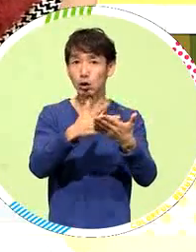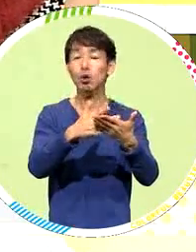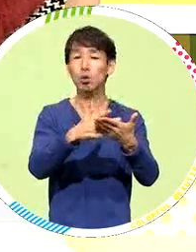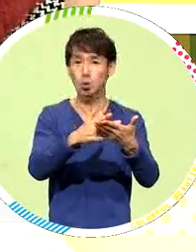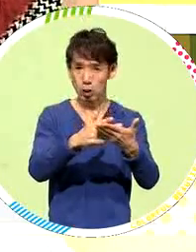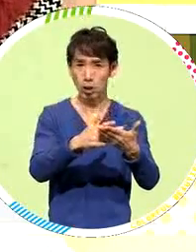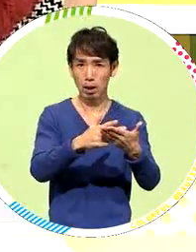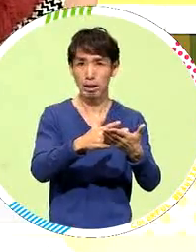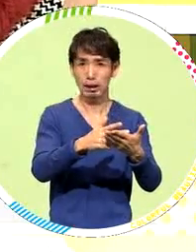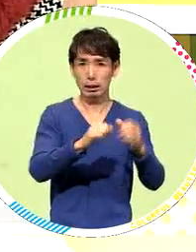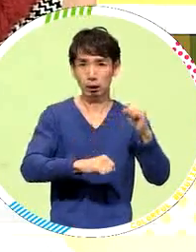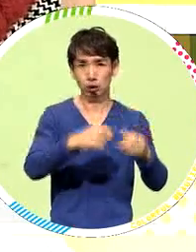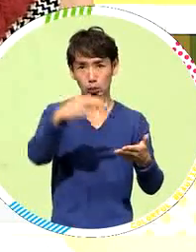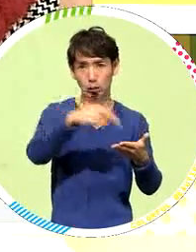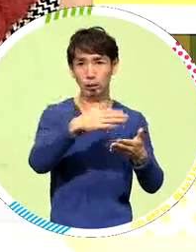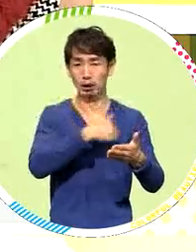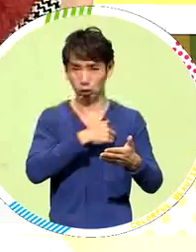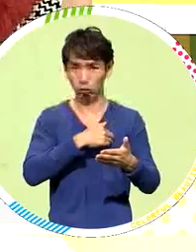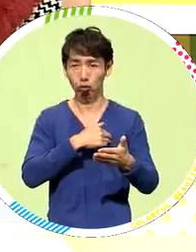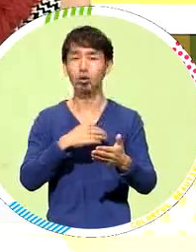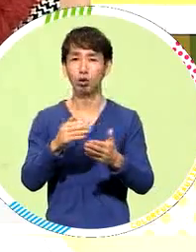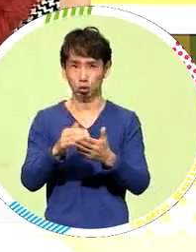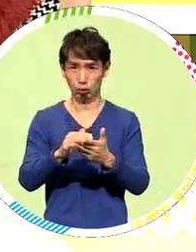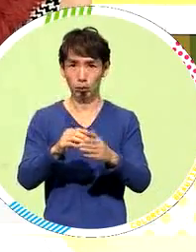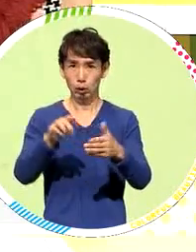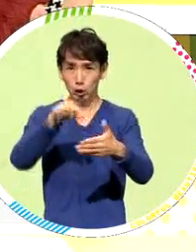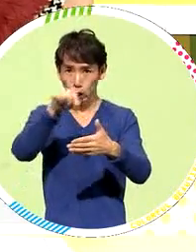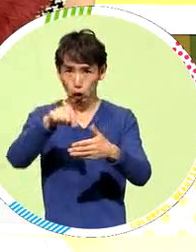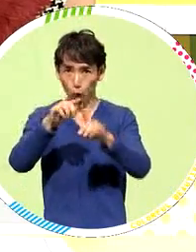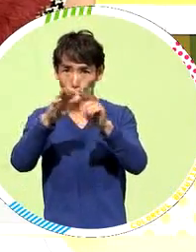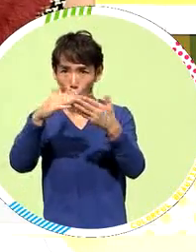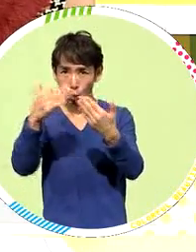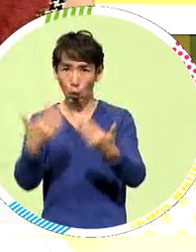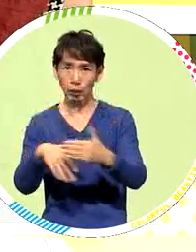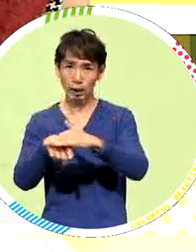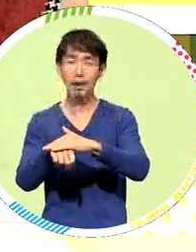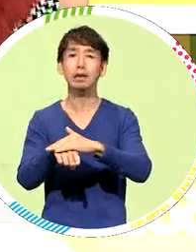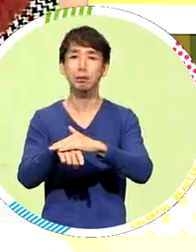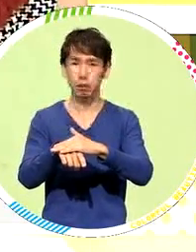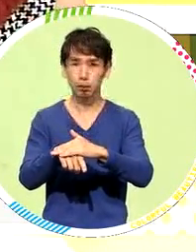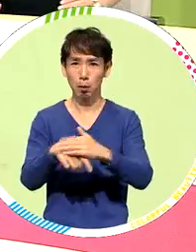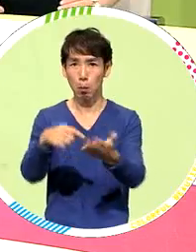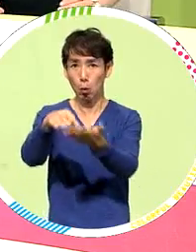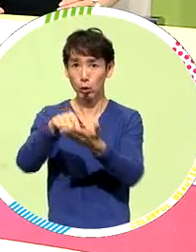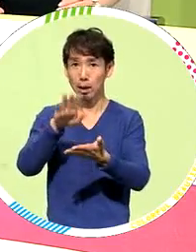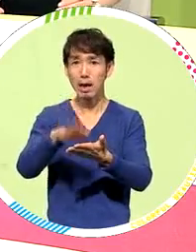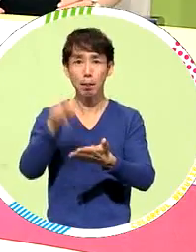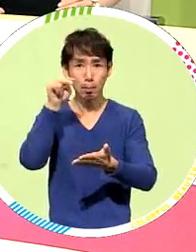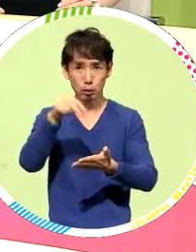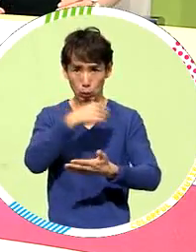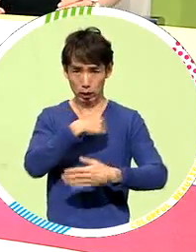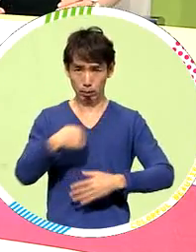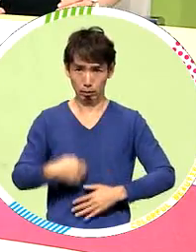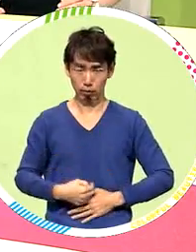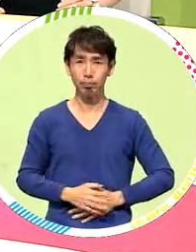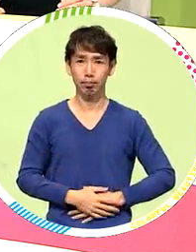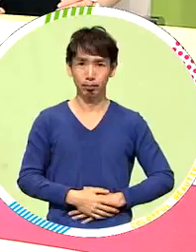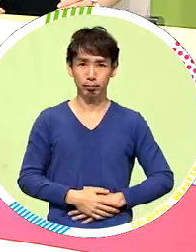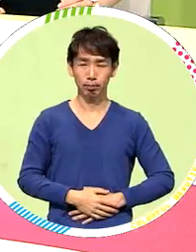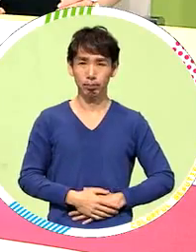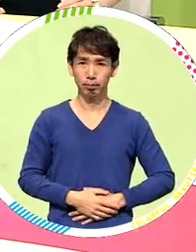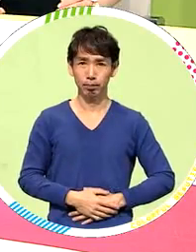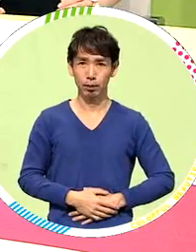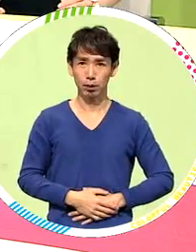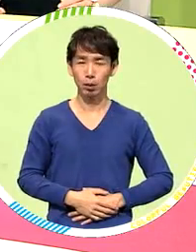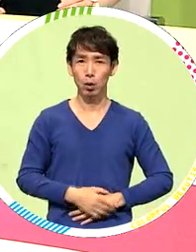にある資料も受け付けていますのであの子ランド店は番号でお申し込みください斉藤さん9分松の根っからの